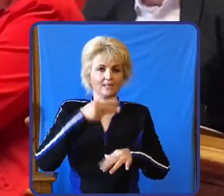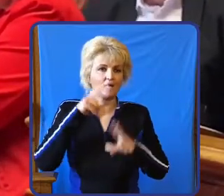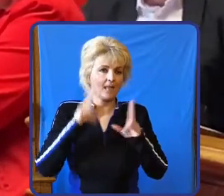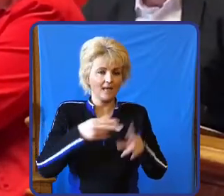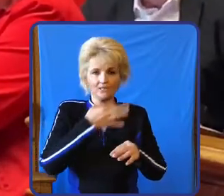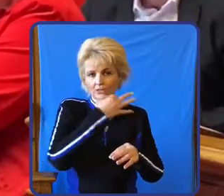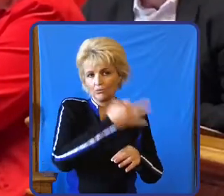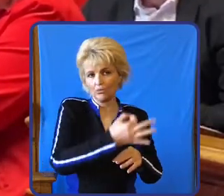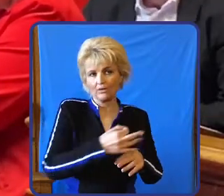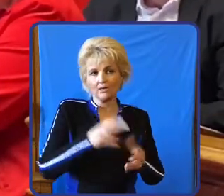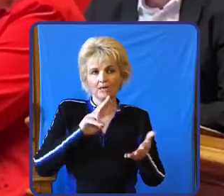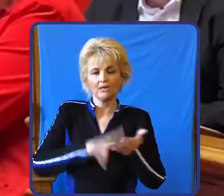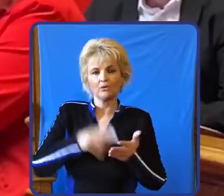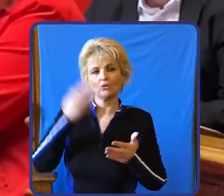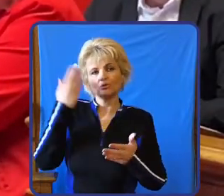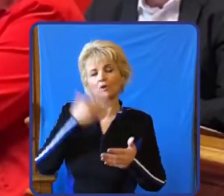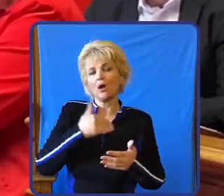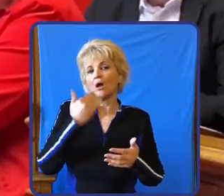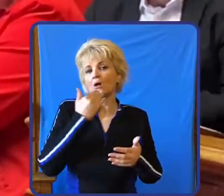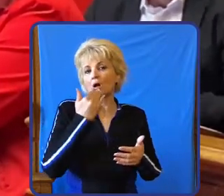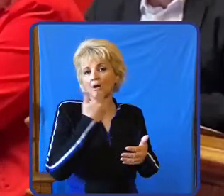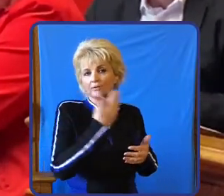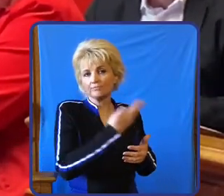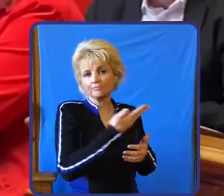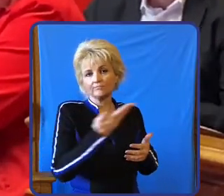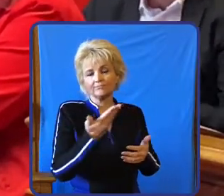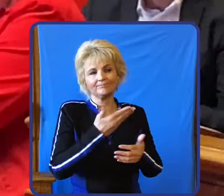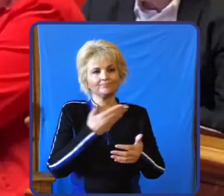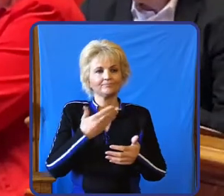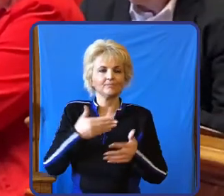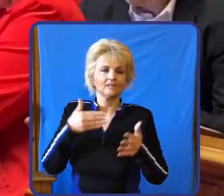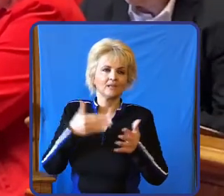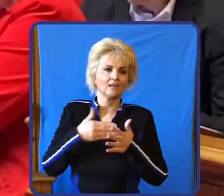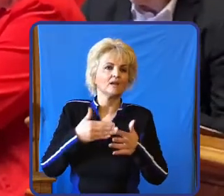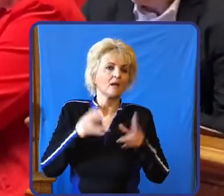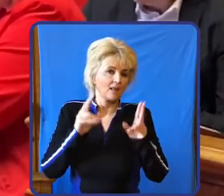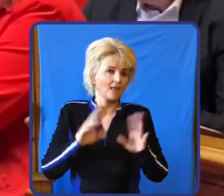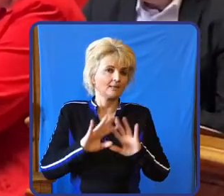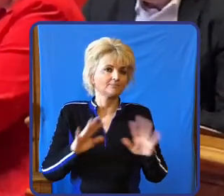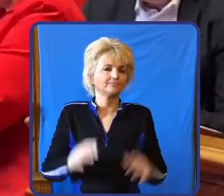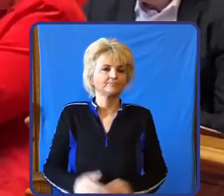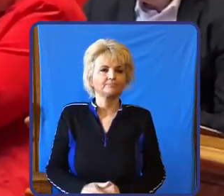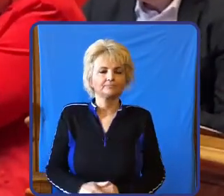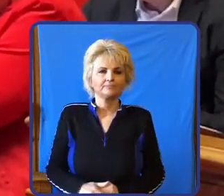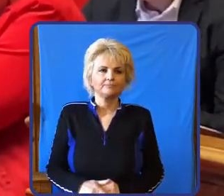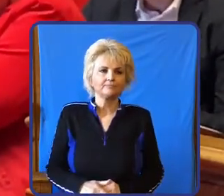jogos szerintem, mert hogyha ingerenciája van rá, akkor miért ne lehetne? Tehát